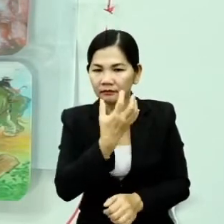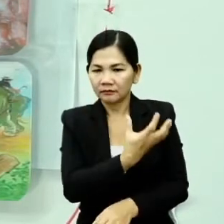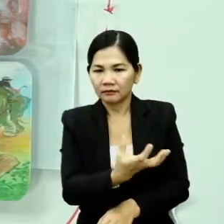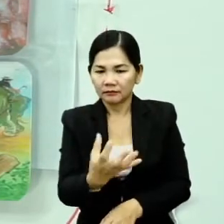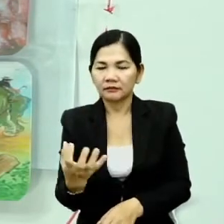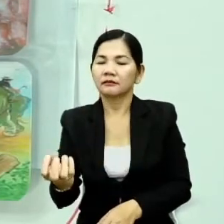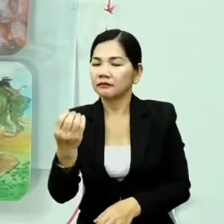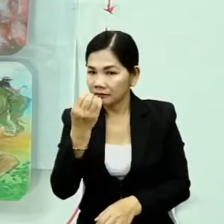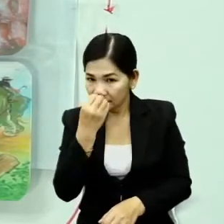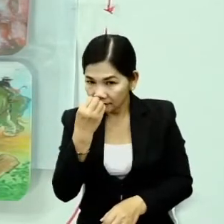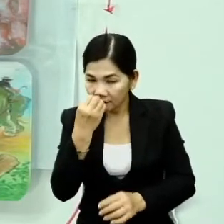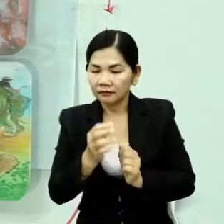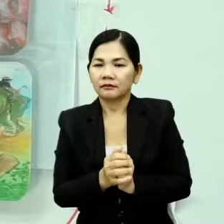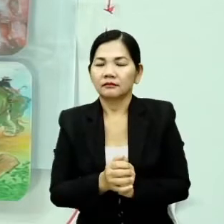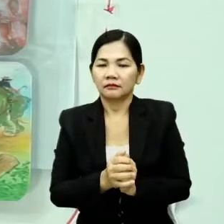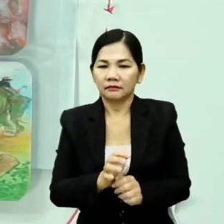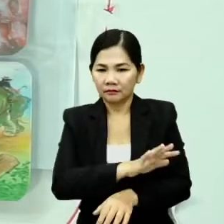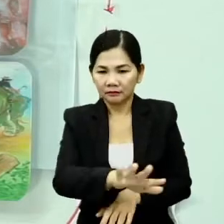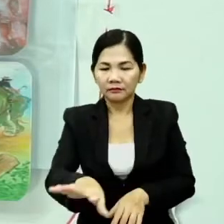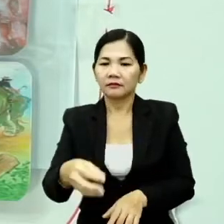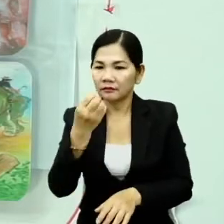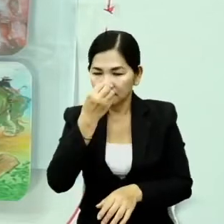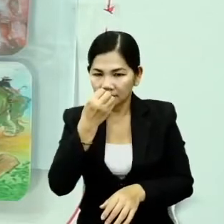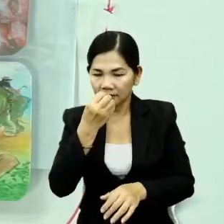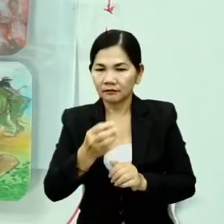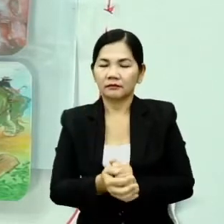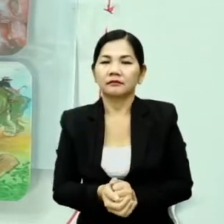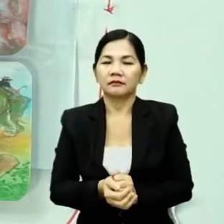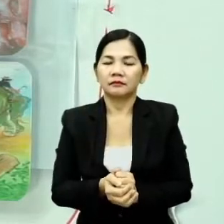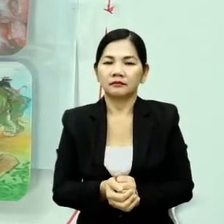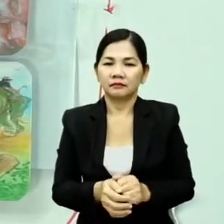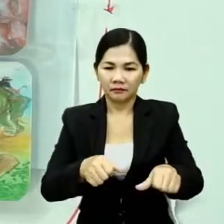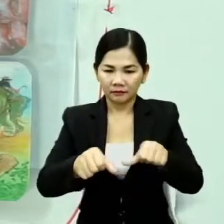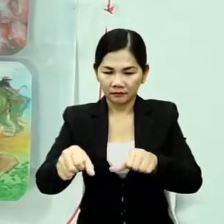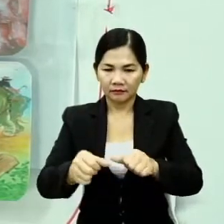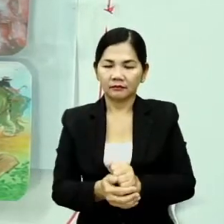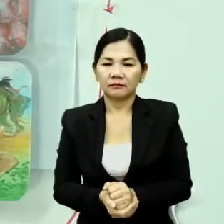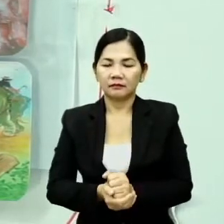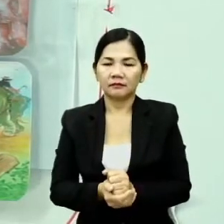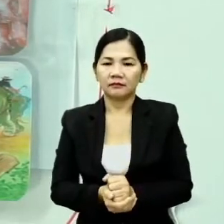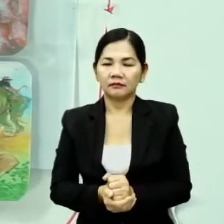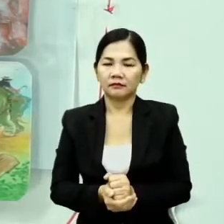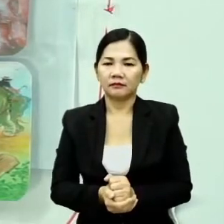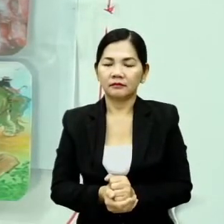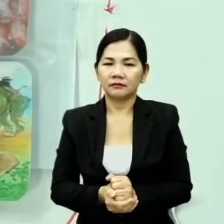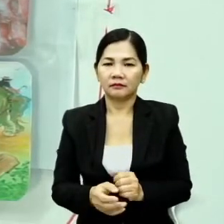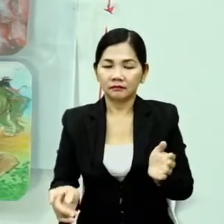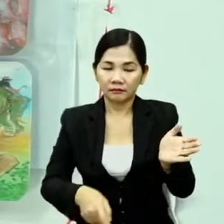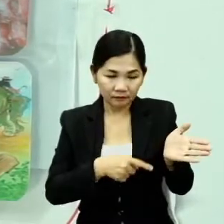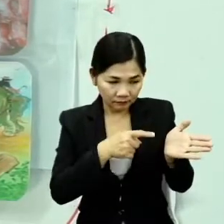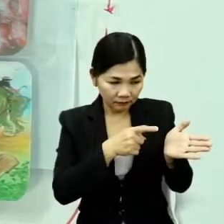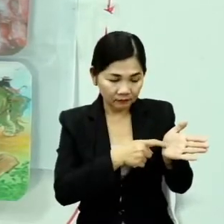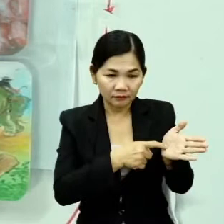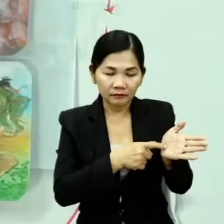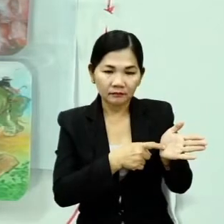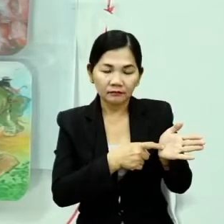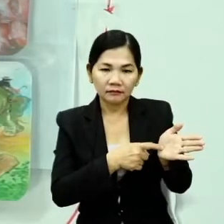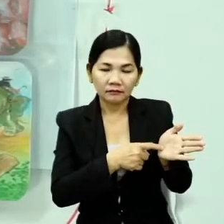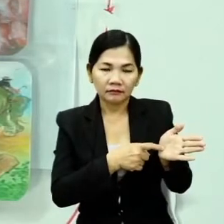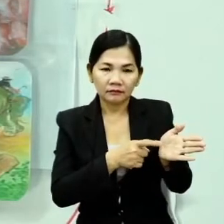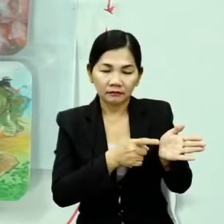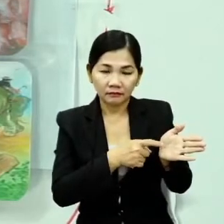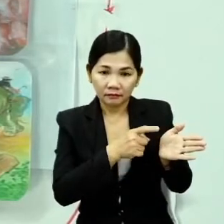á cha xâm rạp chì à ha bó rì phụ cha ta hãy lấy con mơ bằng to tiệt cha con mơ mơ rụt nè cha con khơi ếch là ta